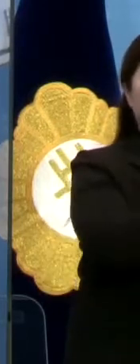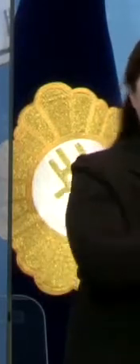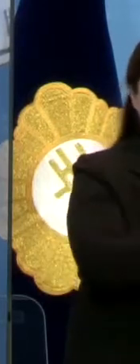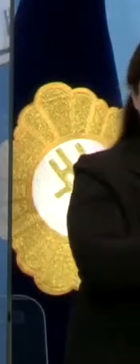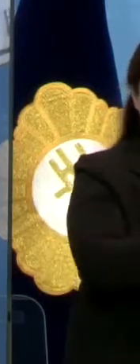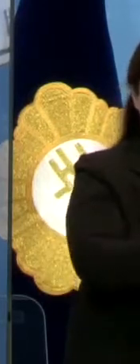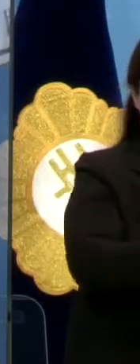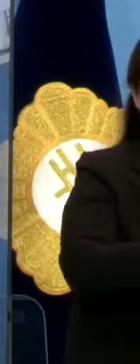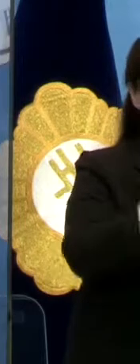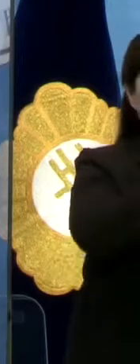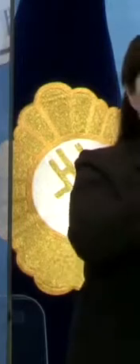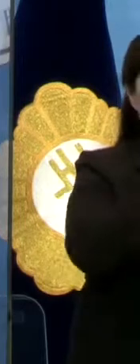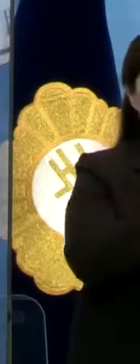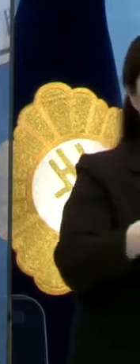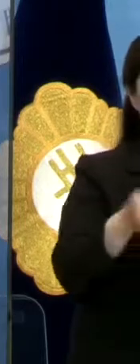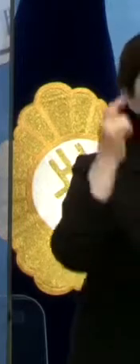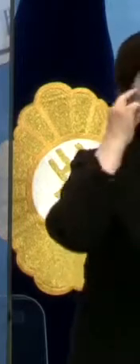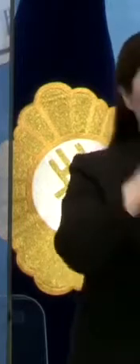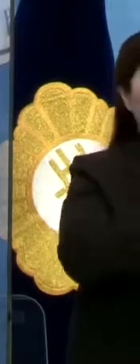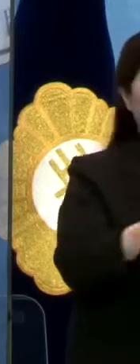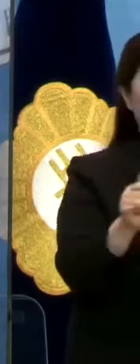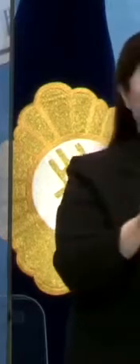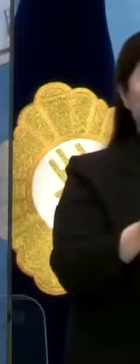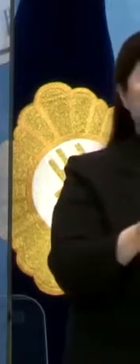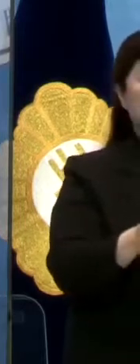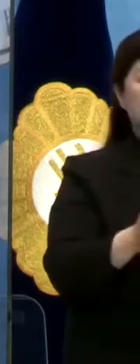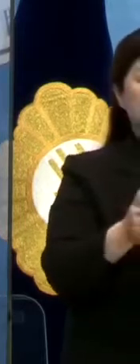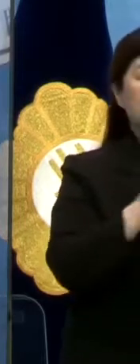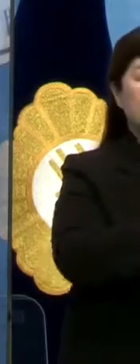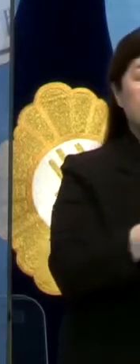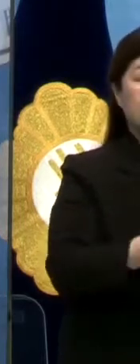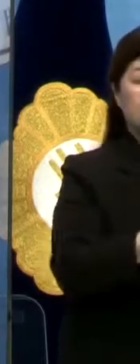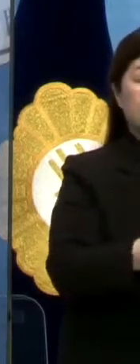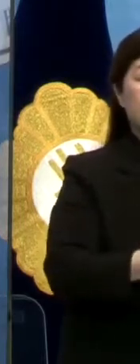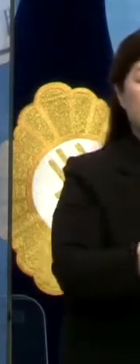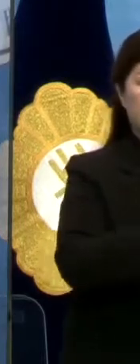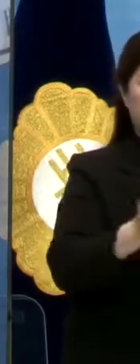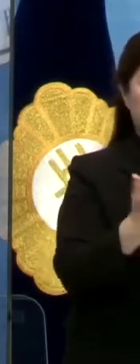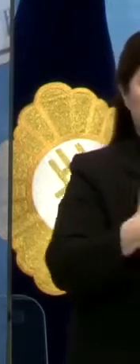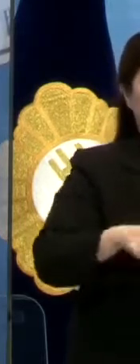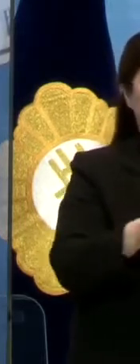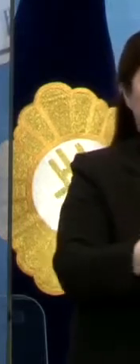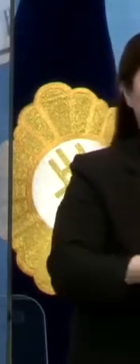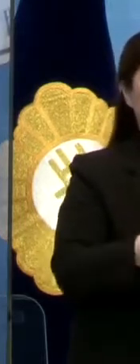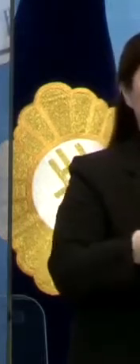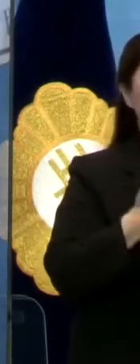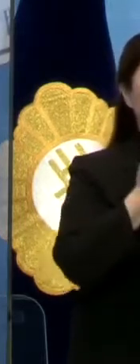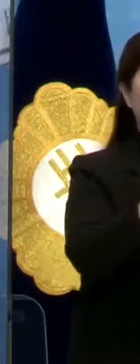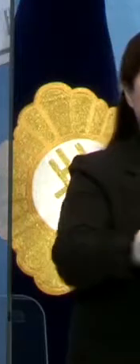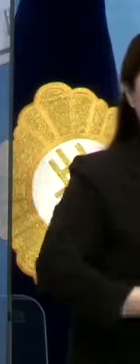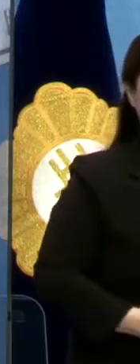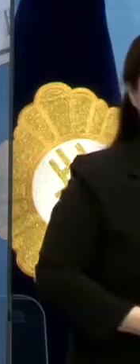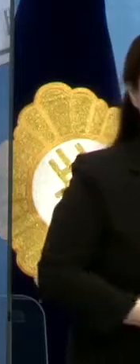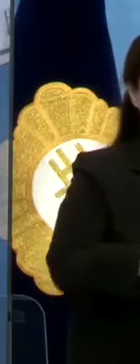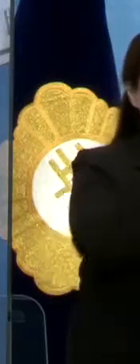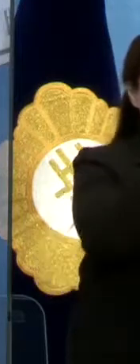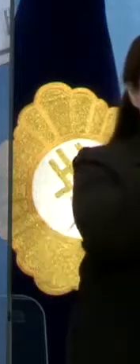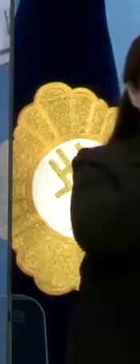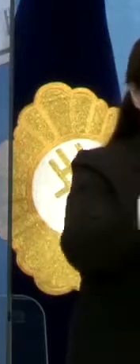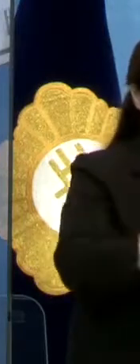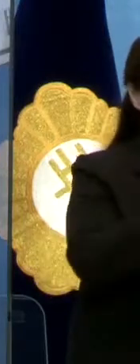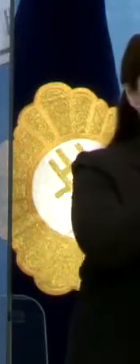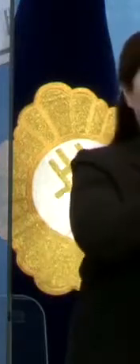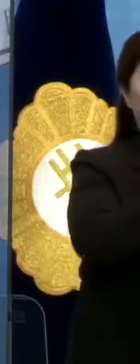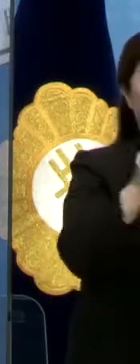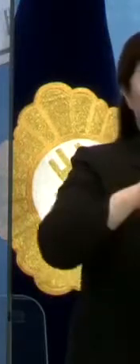마리안나와 마가렛에 대한 노벨 평화상 추천이 다시 추진됩니다. 마리안나 마가렛 노벨